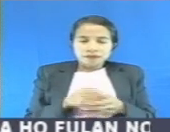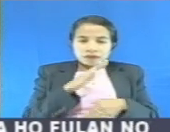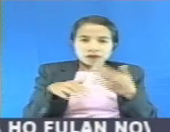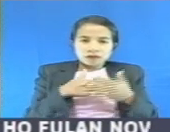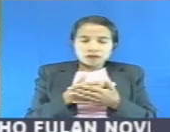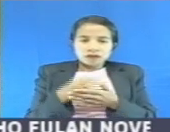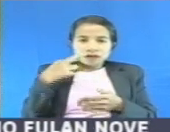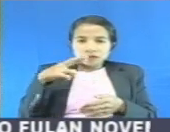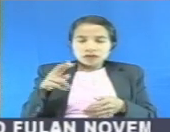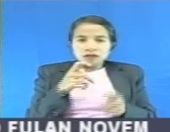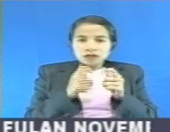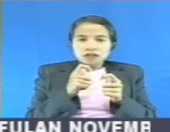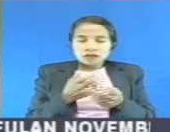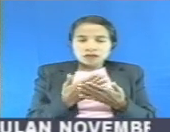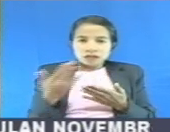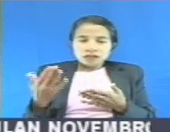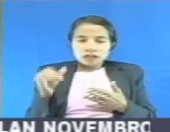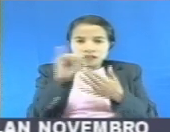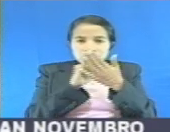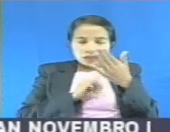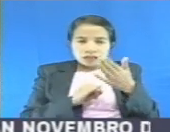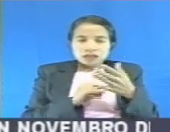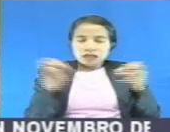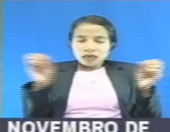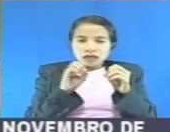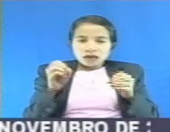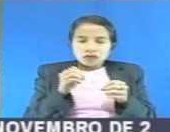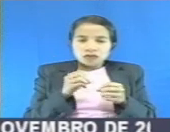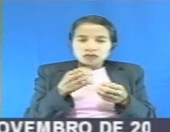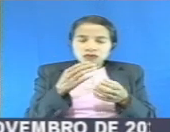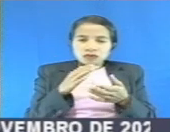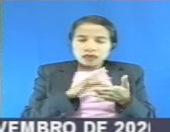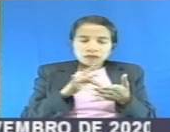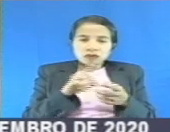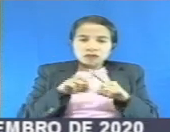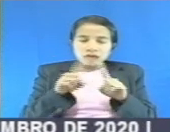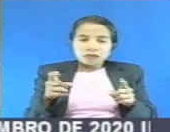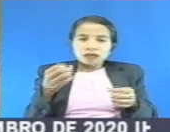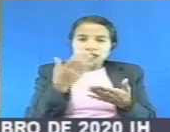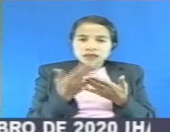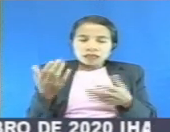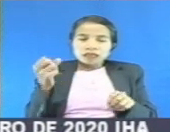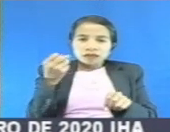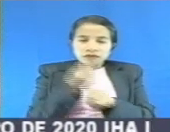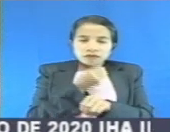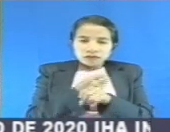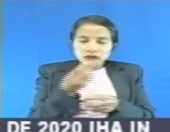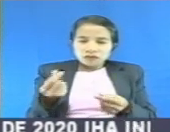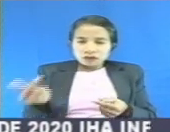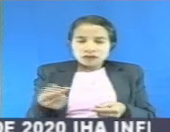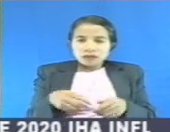Telespectadores resultaron nietes material y estatua larang net laus droga. Material ne hanesan fatu krahung debe mak tekniku